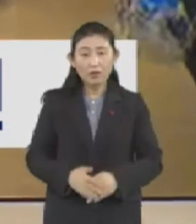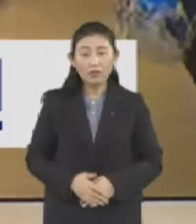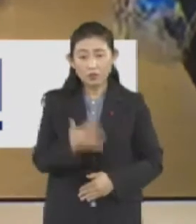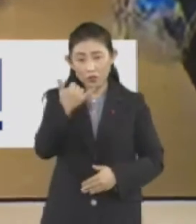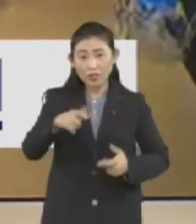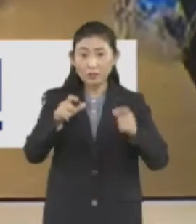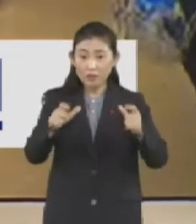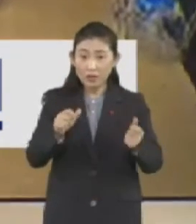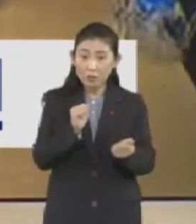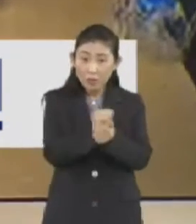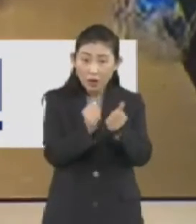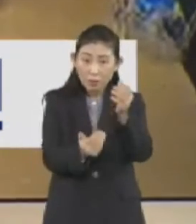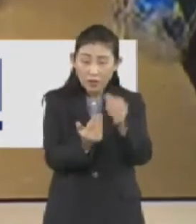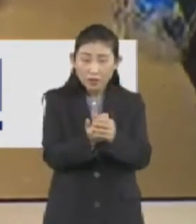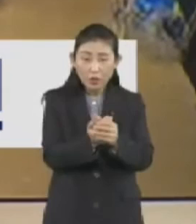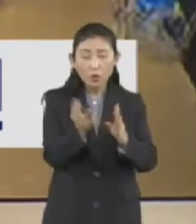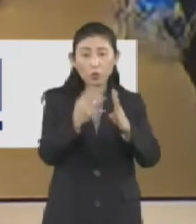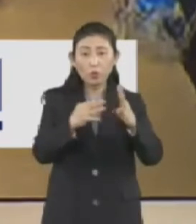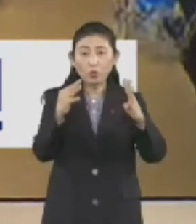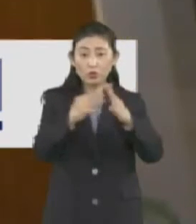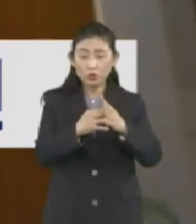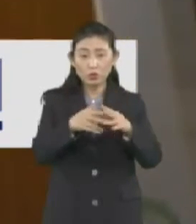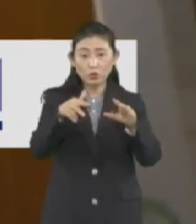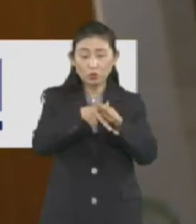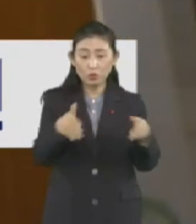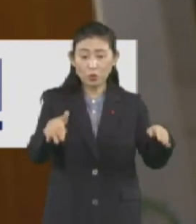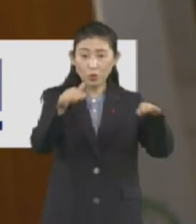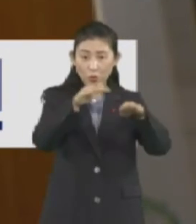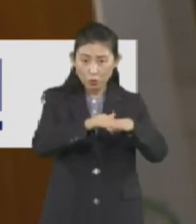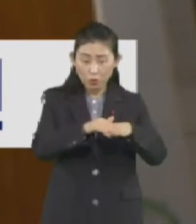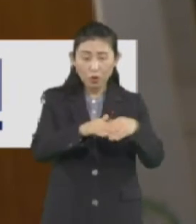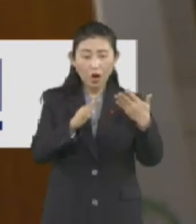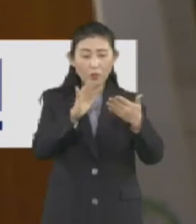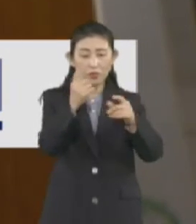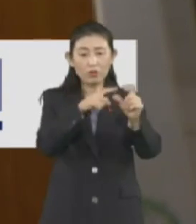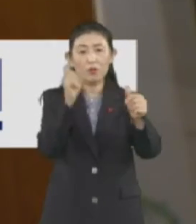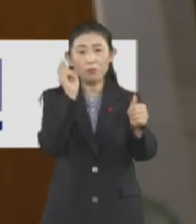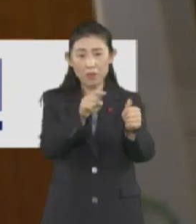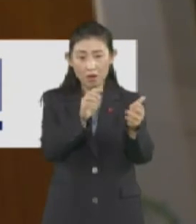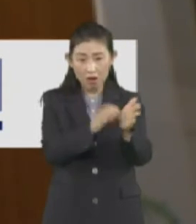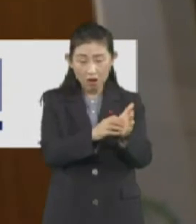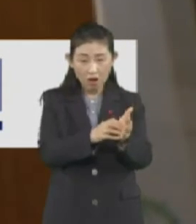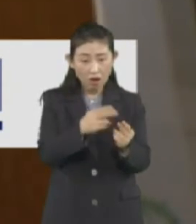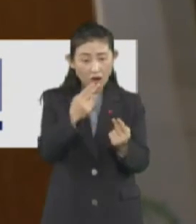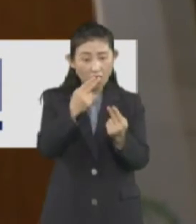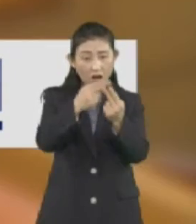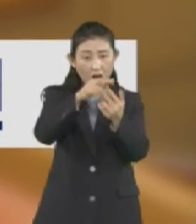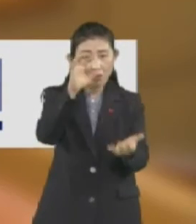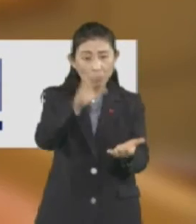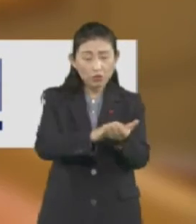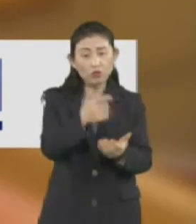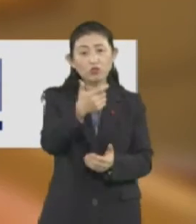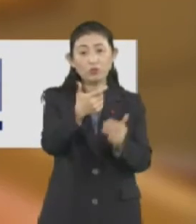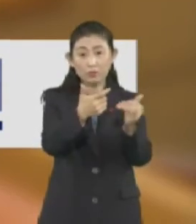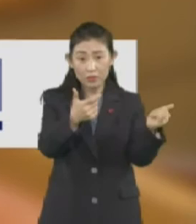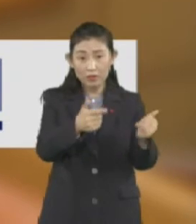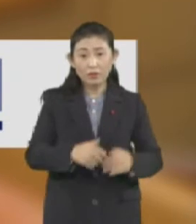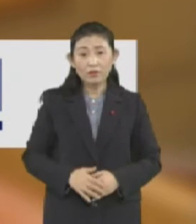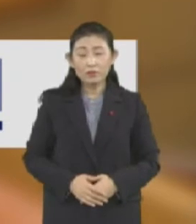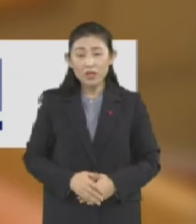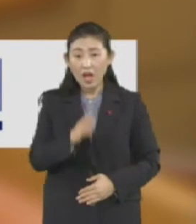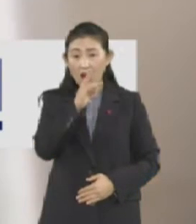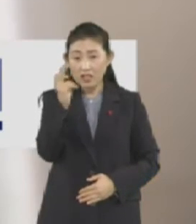충남에서 집단 감염이 발생한 궁지에 1 종교시설 교회 인 9명이 추가 학진 대 누적 진 자가 60 명으로 늘었고